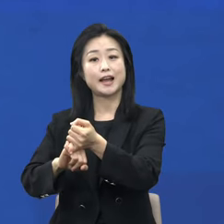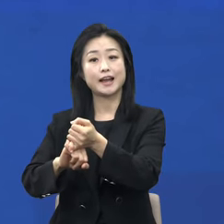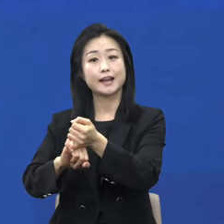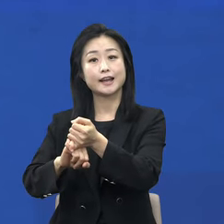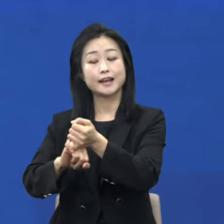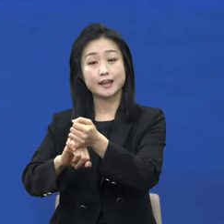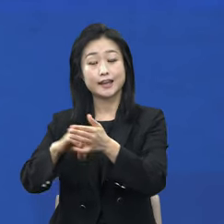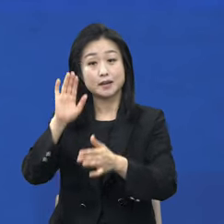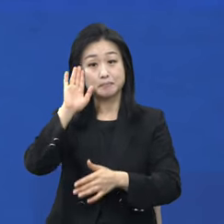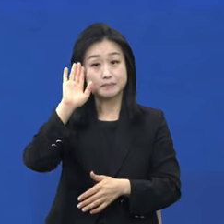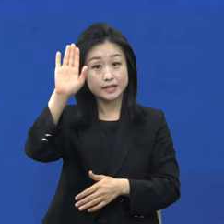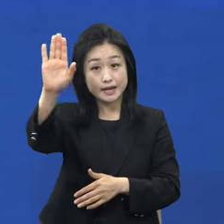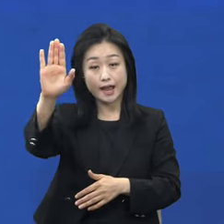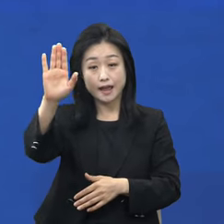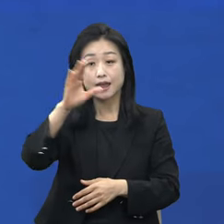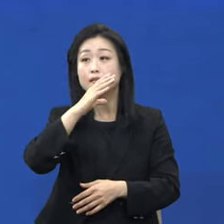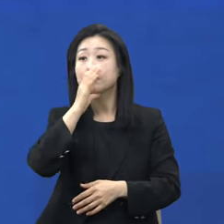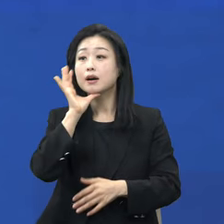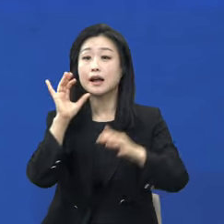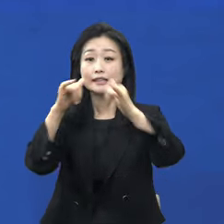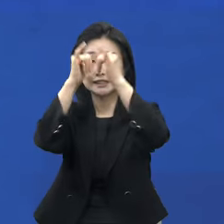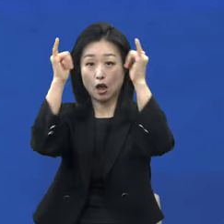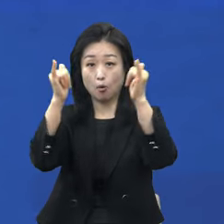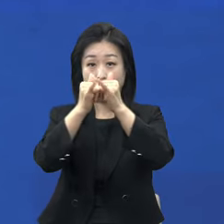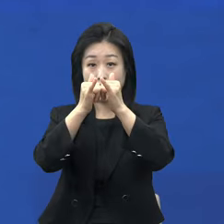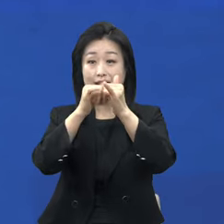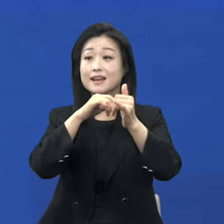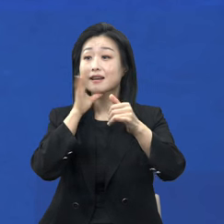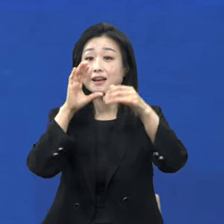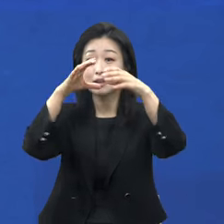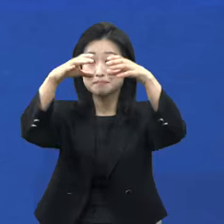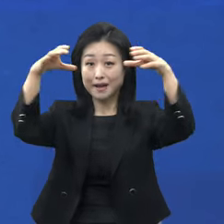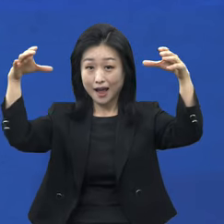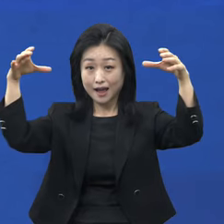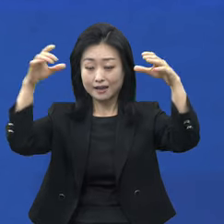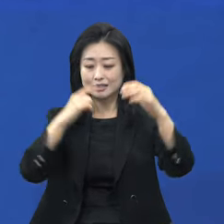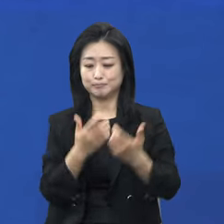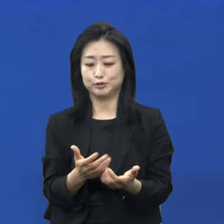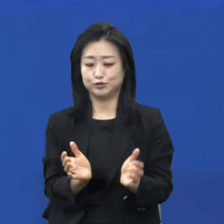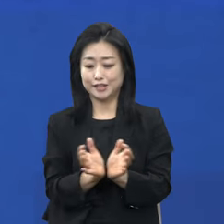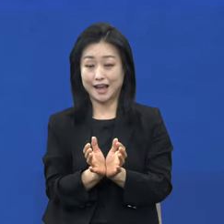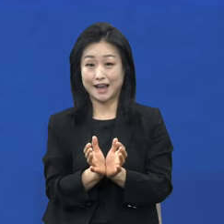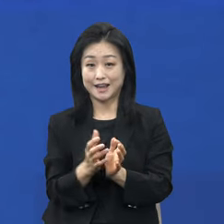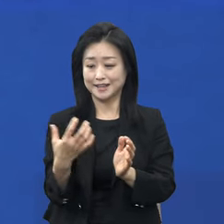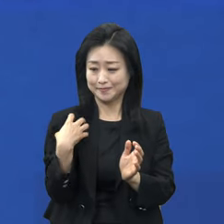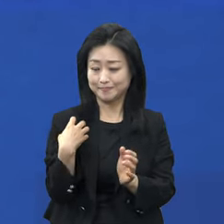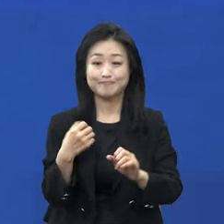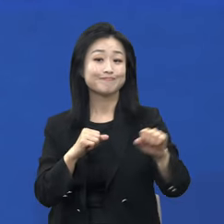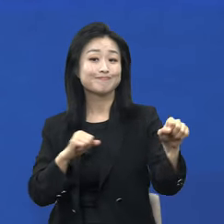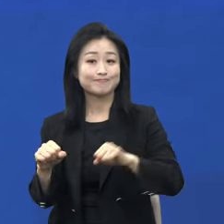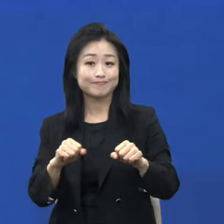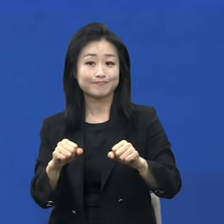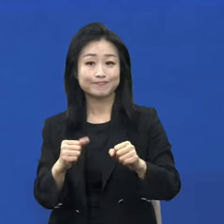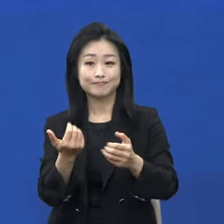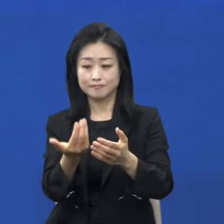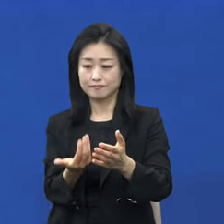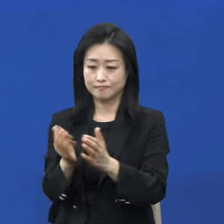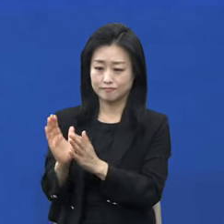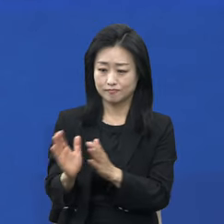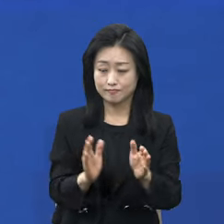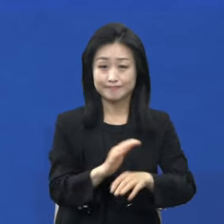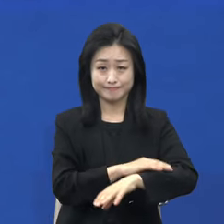다가올 초고령 사회를 민주당이 맨 앞에서 대비할 수 있도록